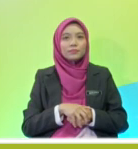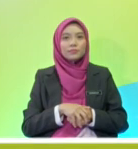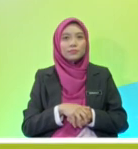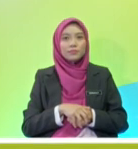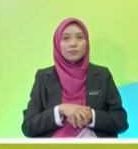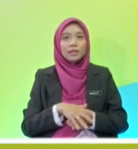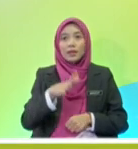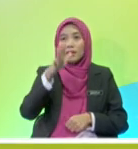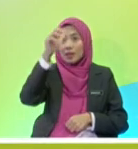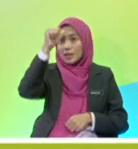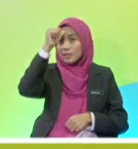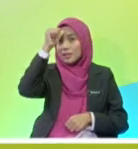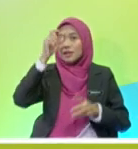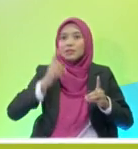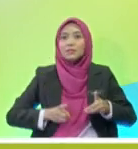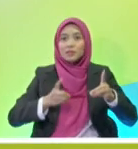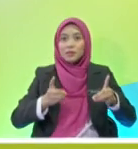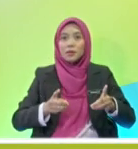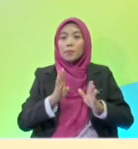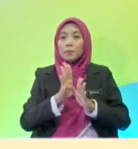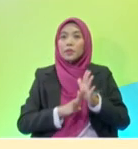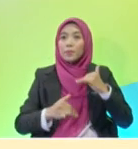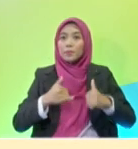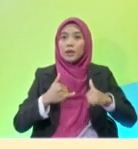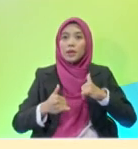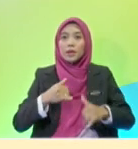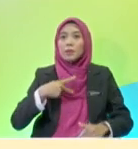Ayah sedang bermain pingpong